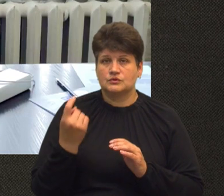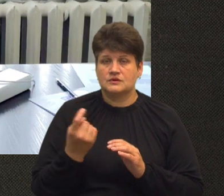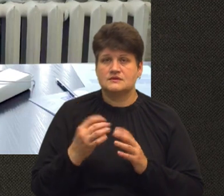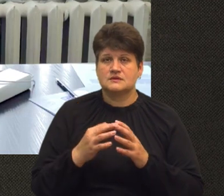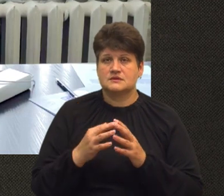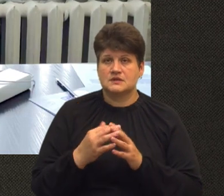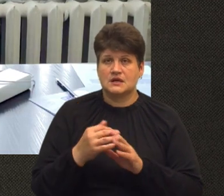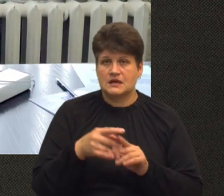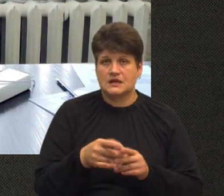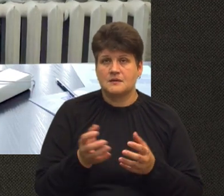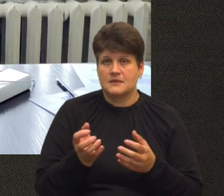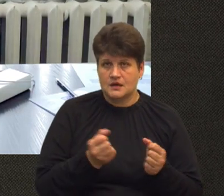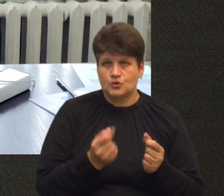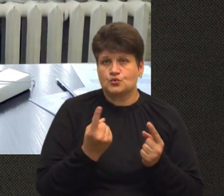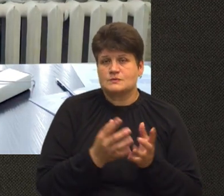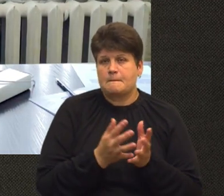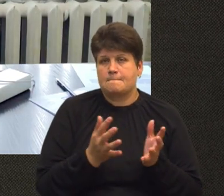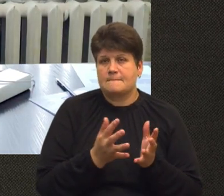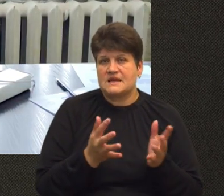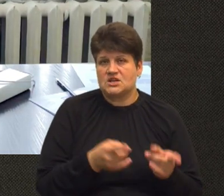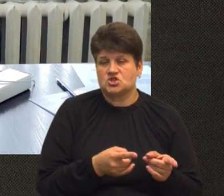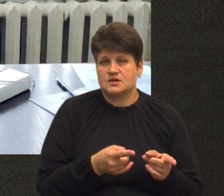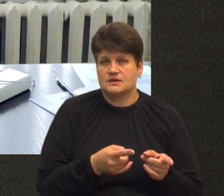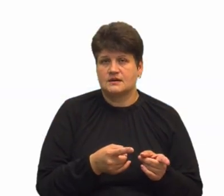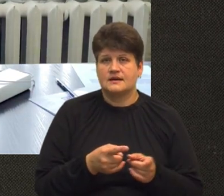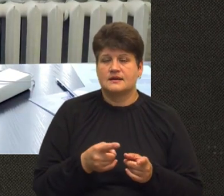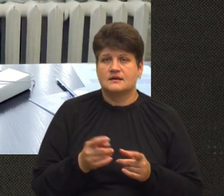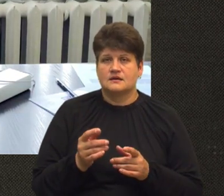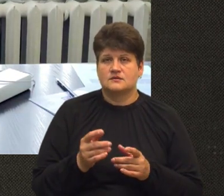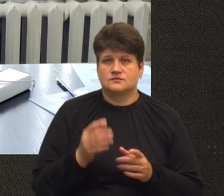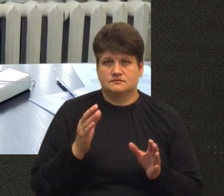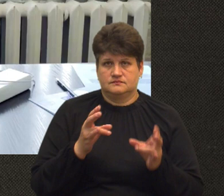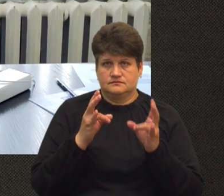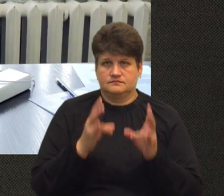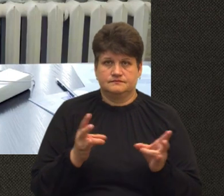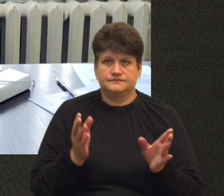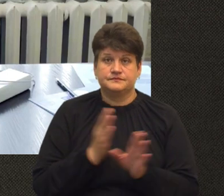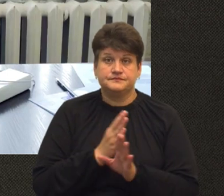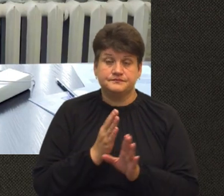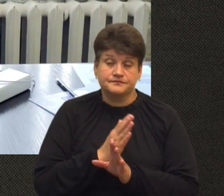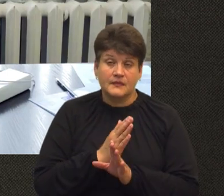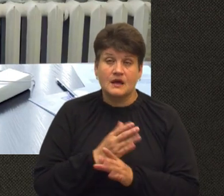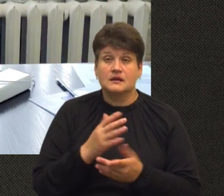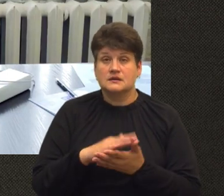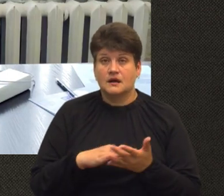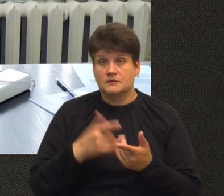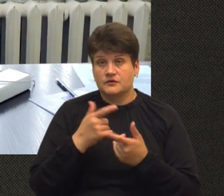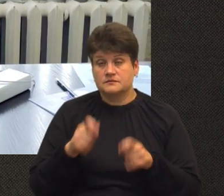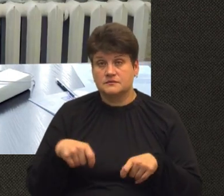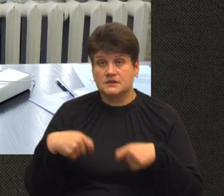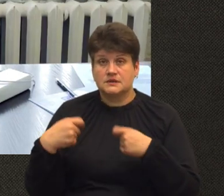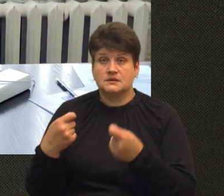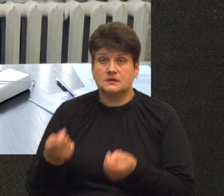прийняла на себе одну з найбільших хвиль даної стихії далі ми передаємо інформацію з оперативного порядку